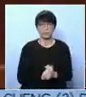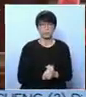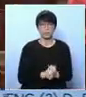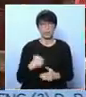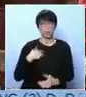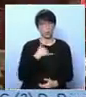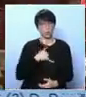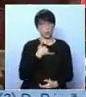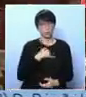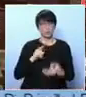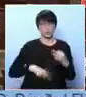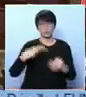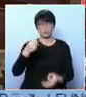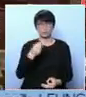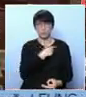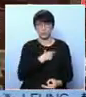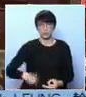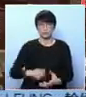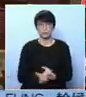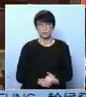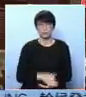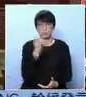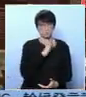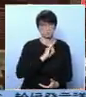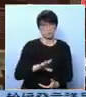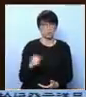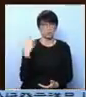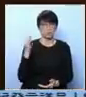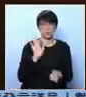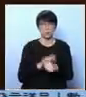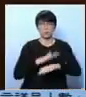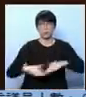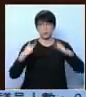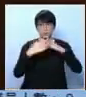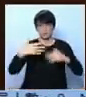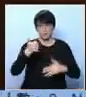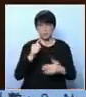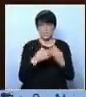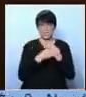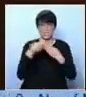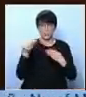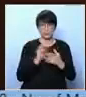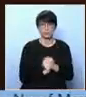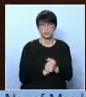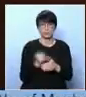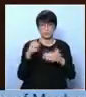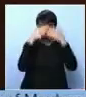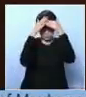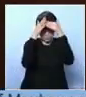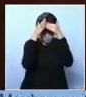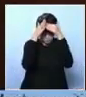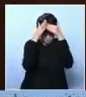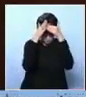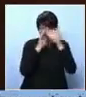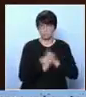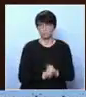質疑何君堯議員係侮辱緊當時做保安局局長的葉劉淑儀議員，是鴕鳥啊。 這